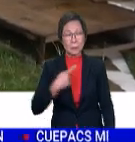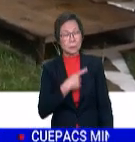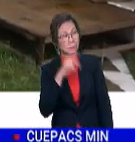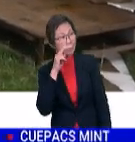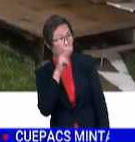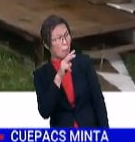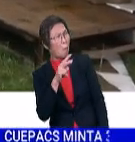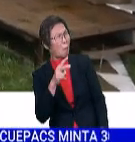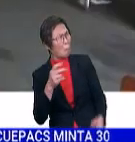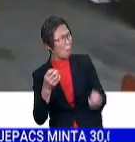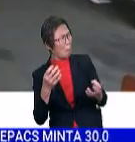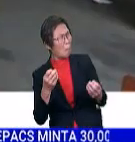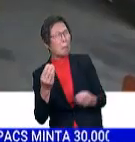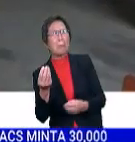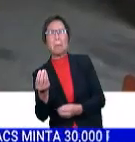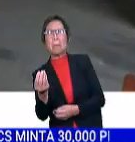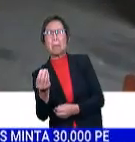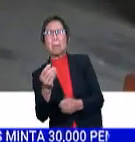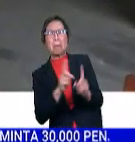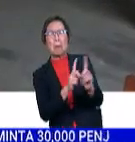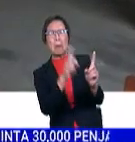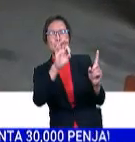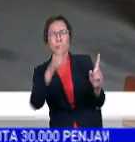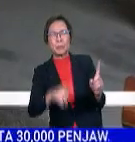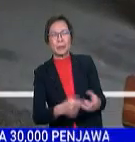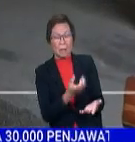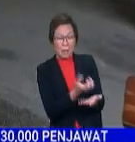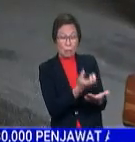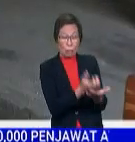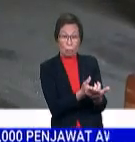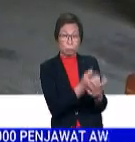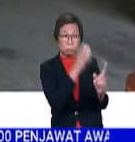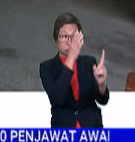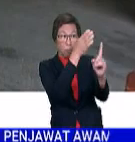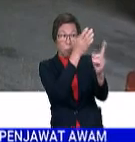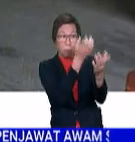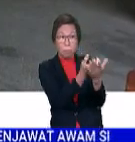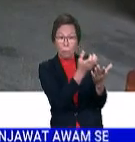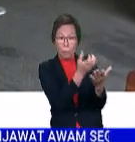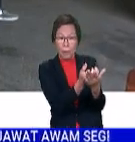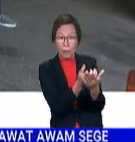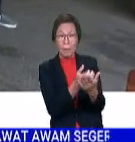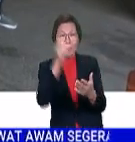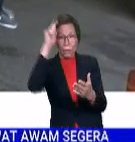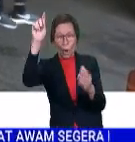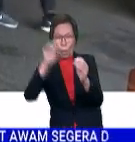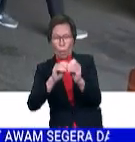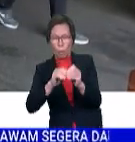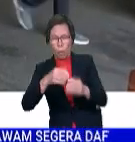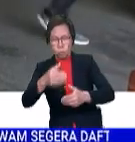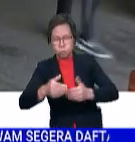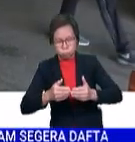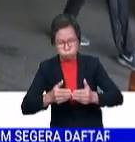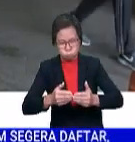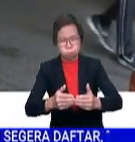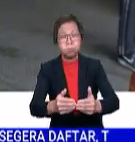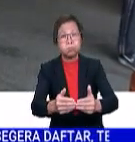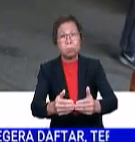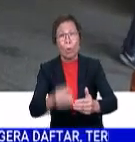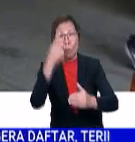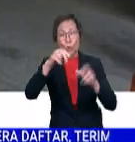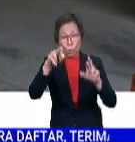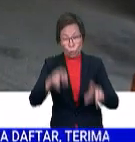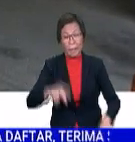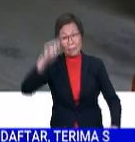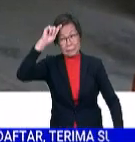nampak masih lagi kurang. Dari segi ekonomi, negeri Terengganu akan lebih majulah. Tapi untuk rakyat